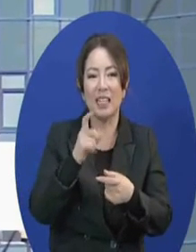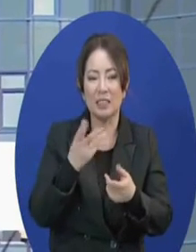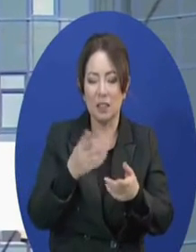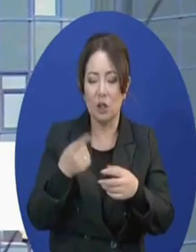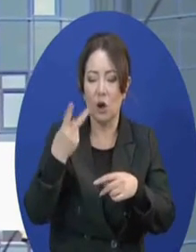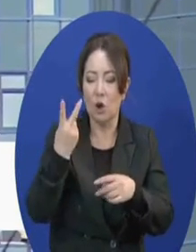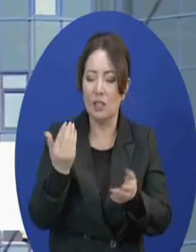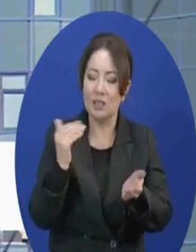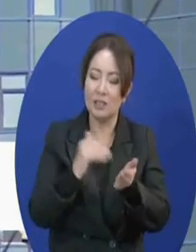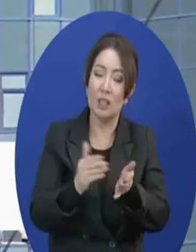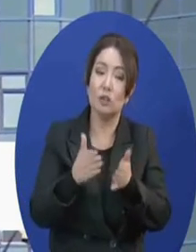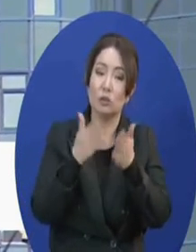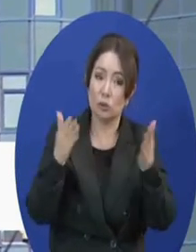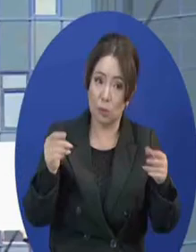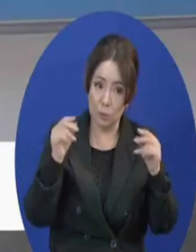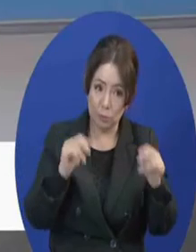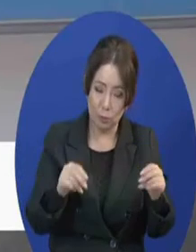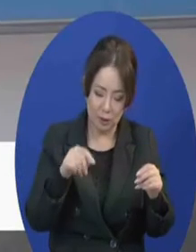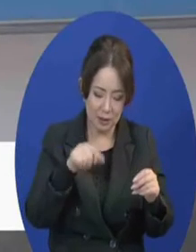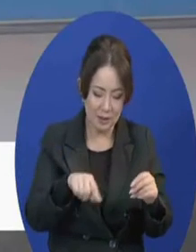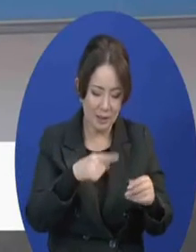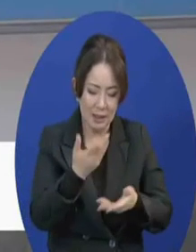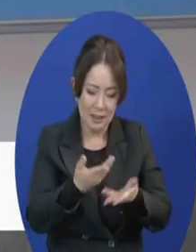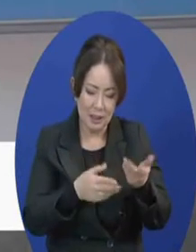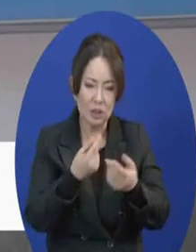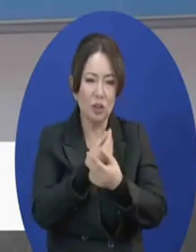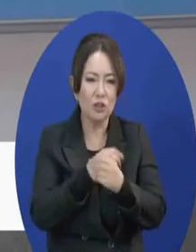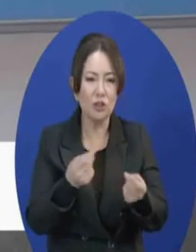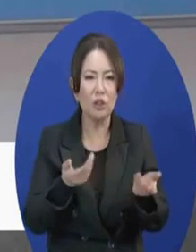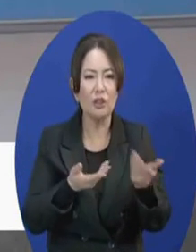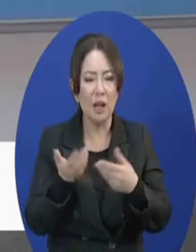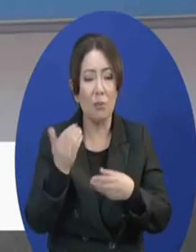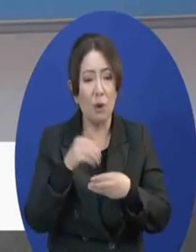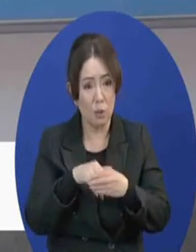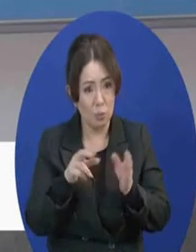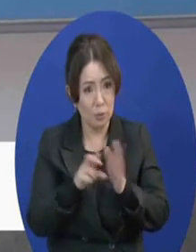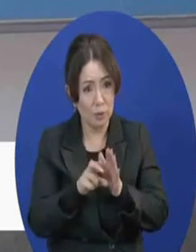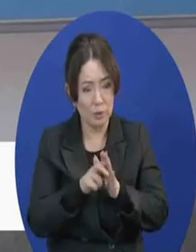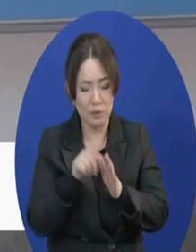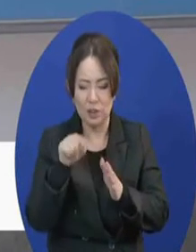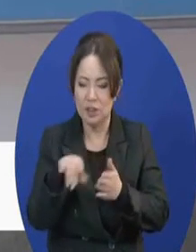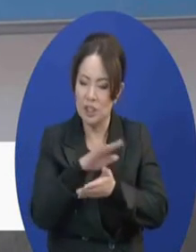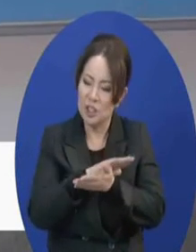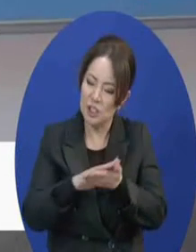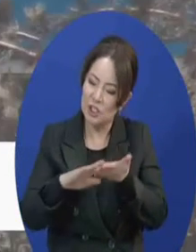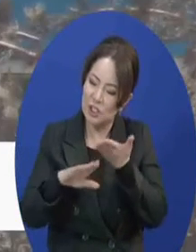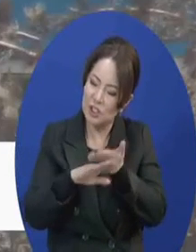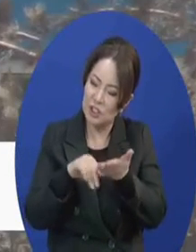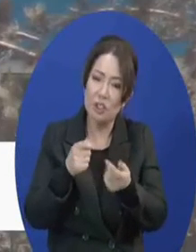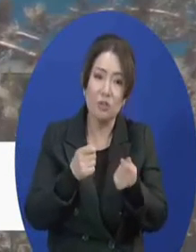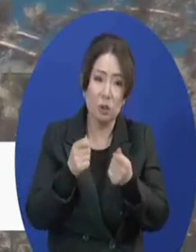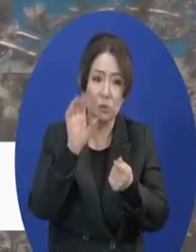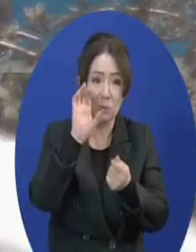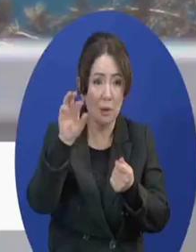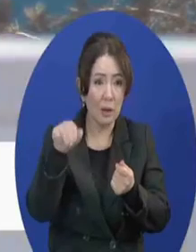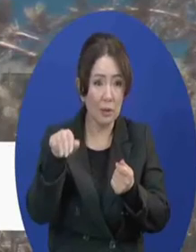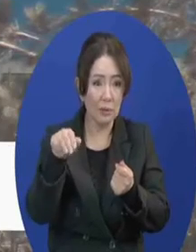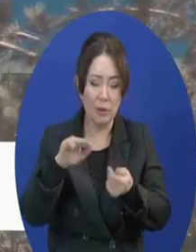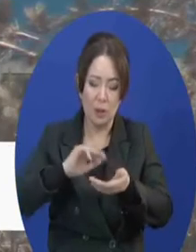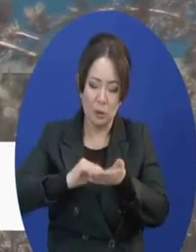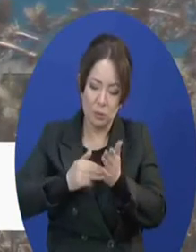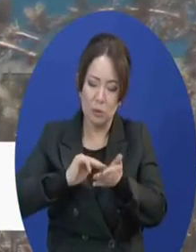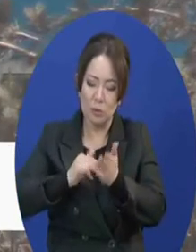томрох боломжтой байгаас гадна иргэд энэ зах зээлд чөлөөтэй арилж явах боломжтой болж байгаа юм аа. Тиймээс энэ шинчилгээг зохицуулагч байгууллагын хувьд төлөвлөгөөний